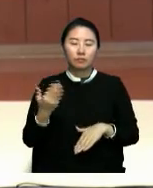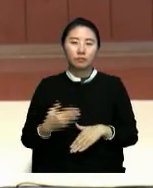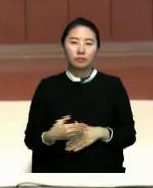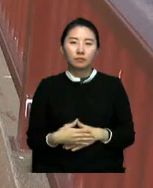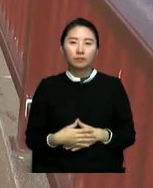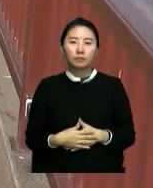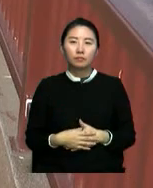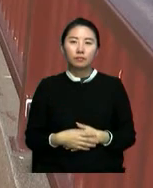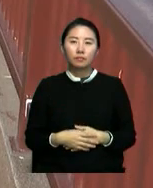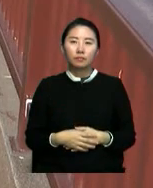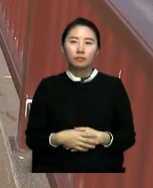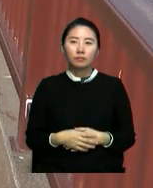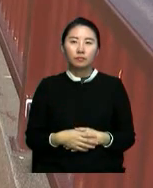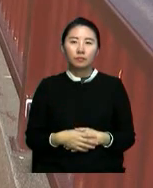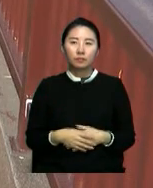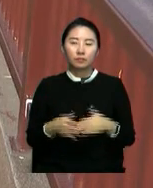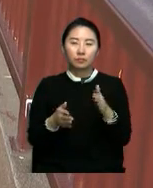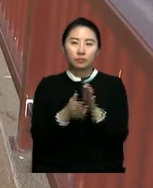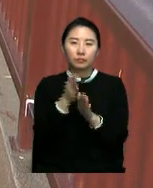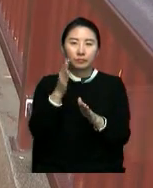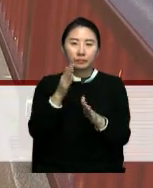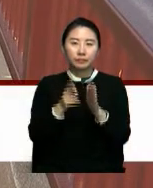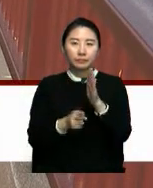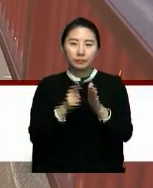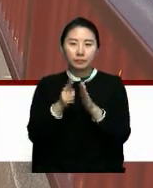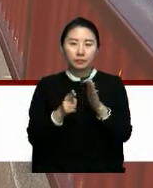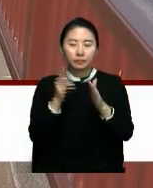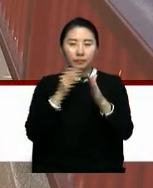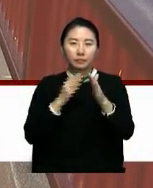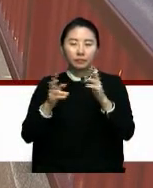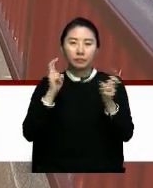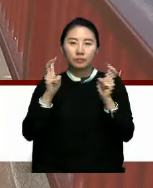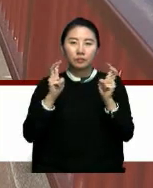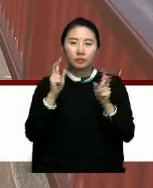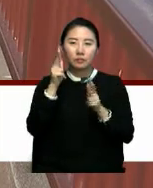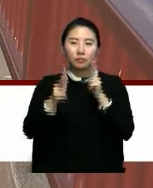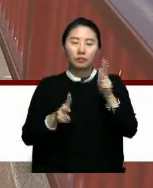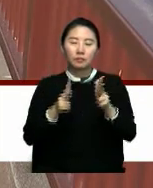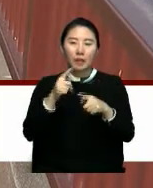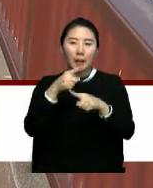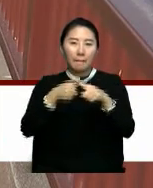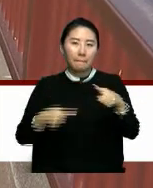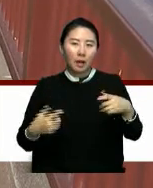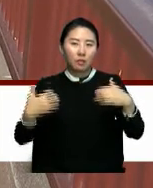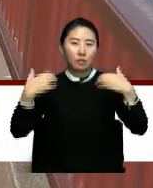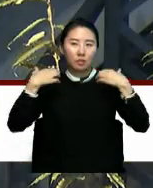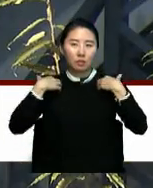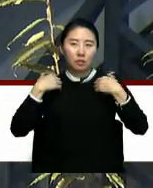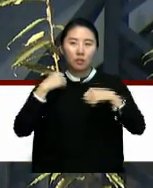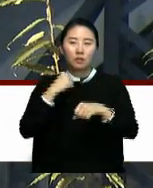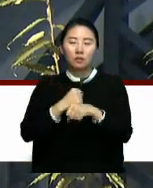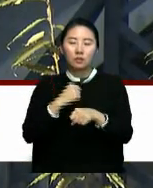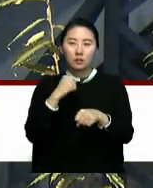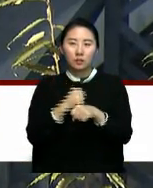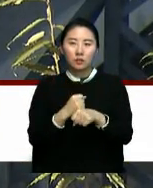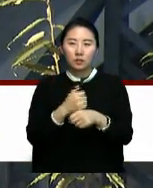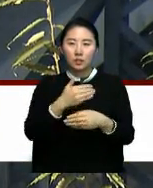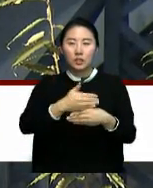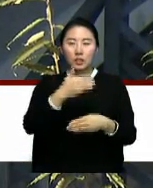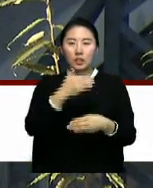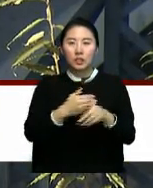의지가 있었던 거죠. 동두천시와 한국철도시설공단이 총 사업비를 반반씩 부담해 지행역